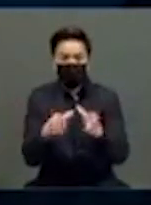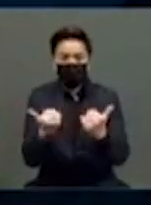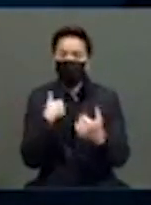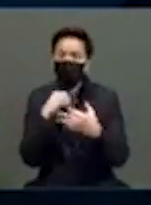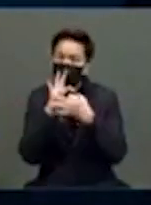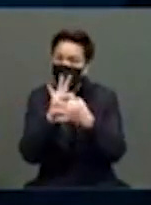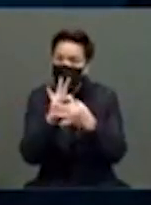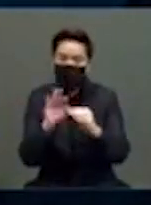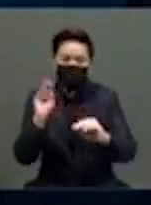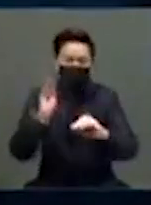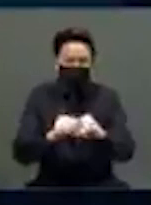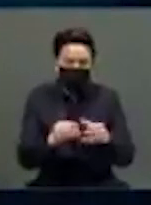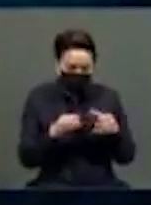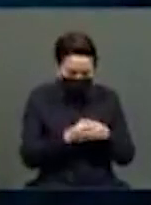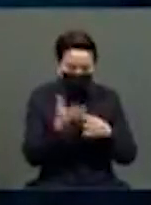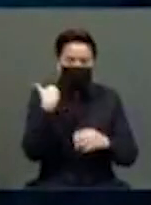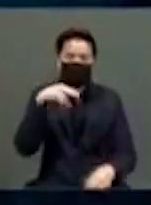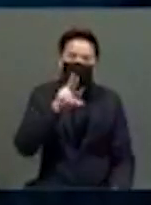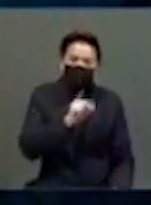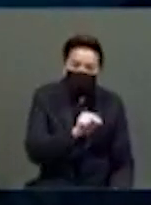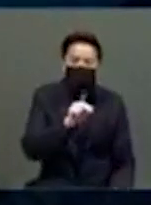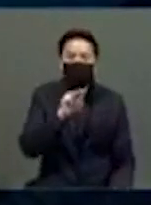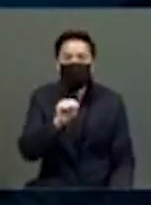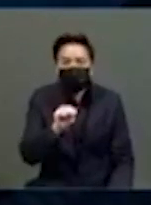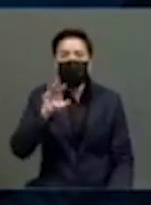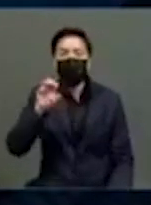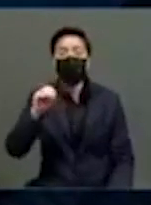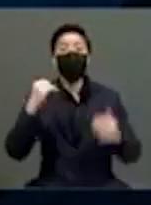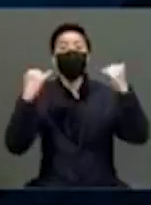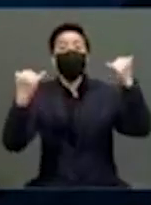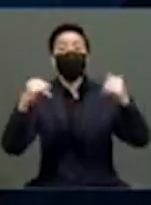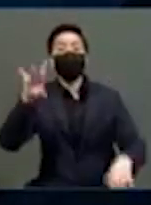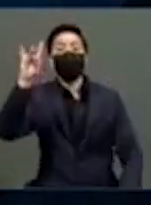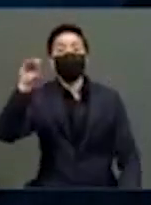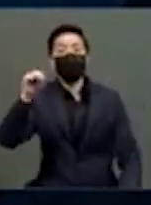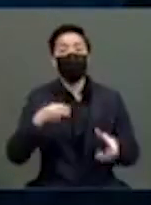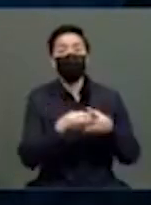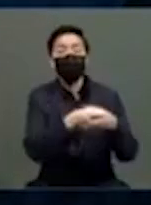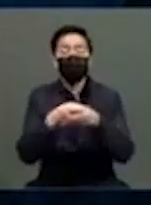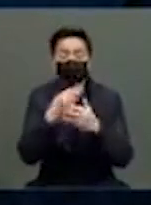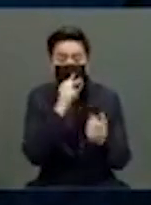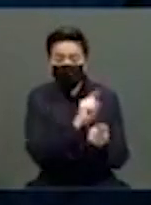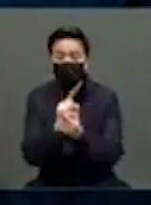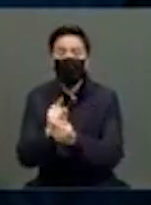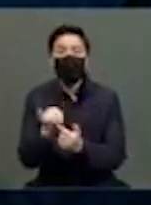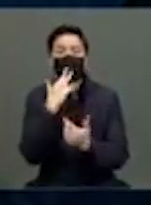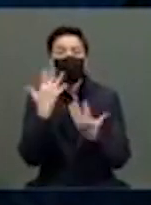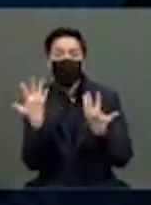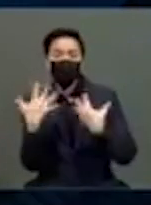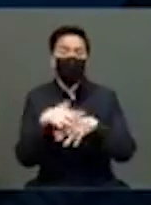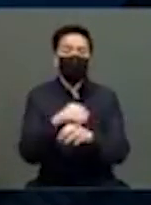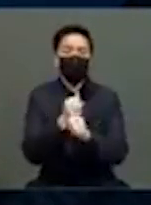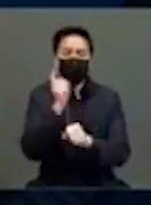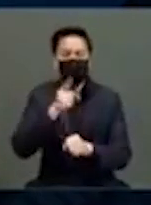เป็นห่วงเป็นใยก็คือเพิ่มขึ้นเรื่อยๆจาก 30 40 50ปีนี้แปดสิบนะครับซึ่งถ้าเราได้ร่วมกันเนี่ยก็